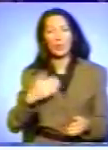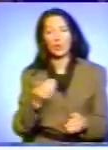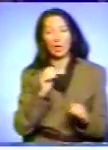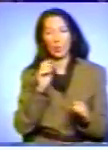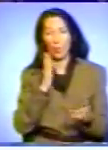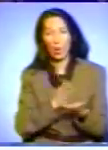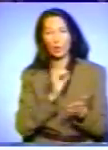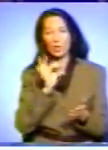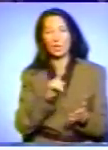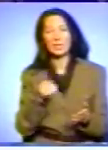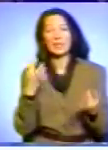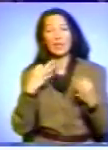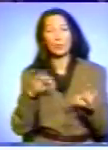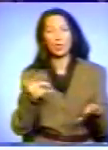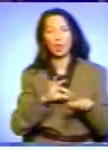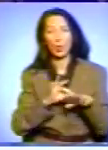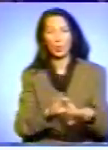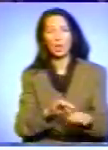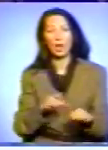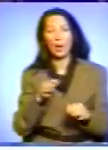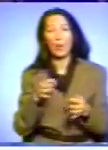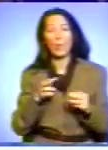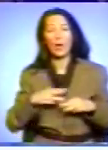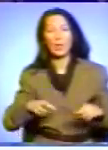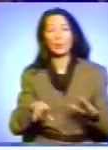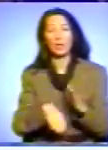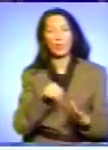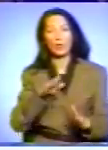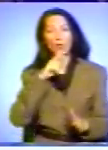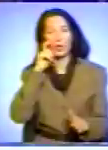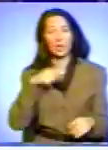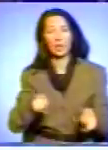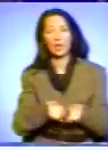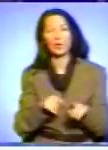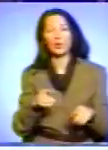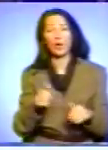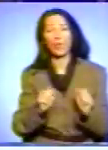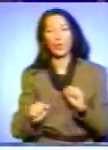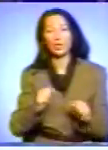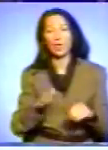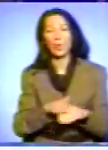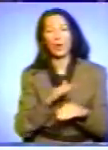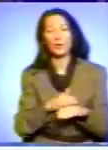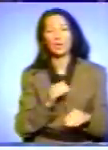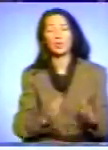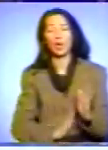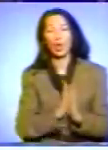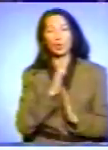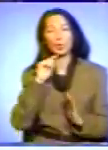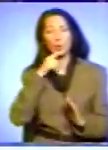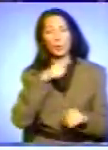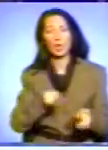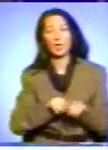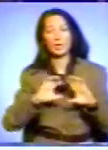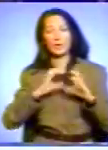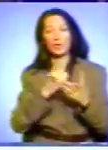пройшли парламентські вибори в Україні. Також в уряді похвалились зростом економіки та світовими рейтингами. Кажуть, у багатьох з